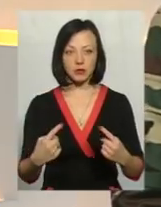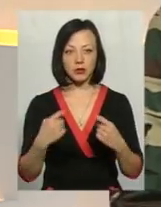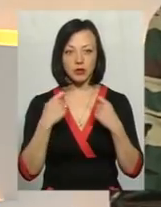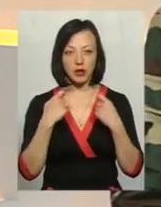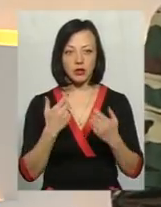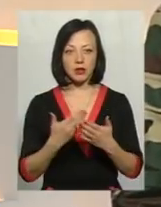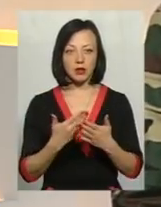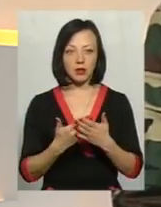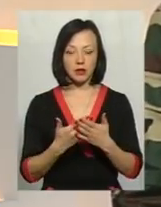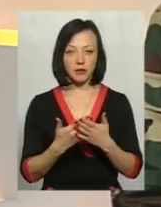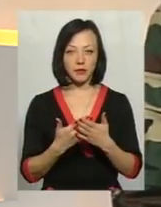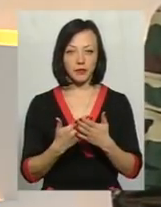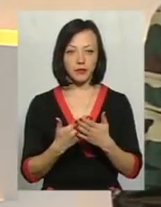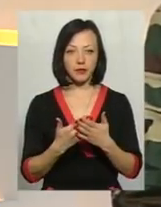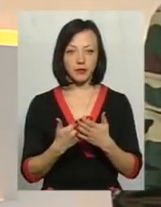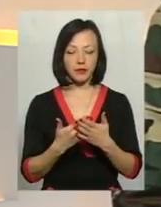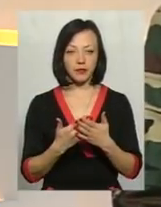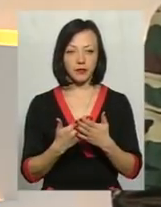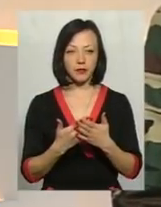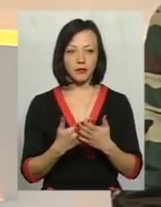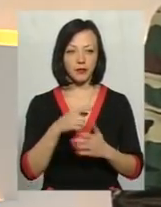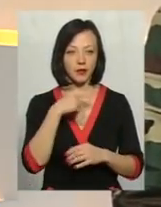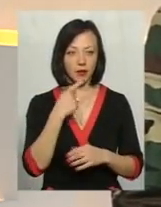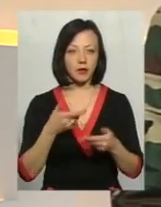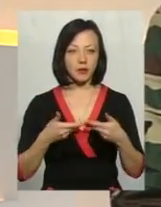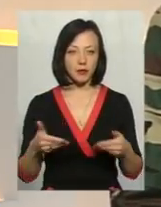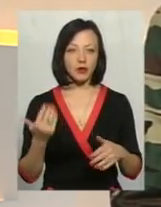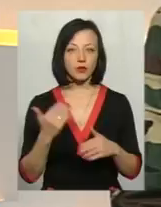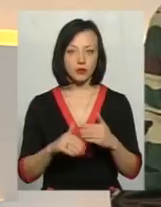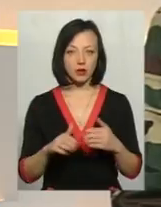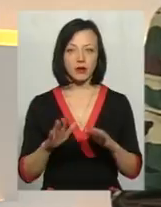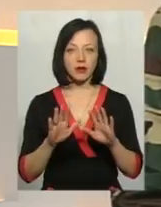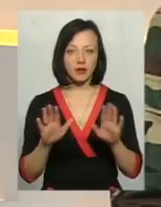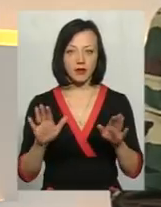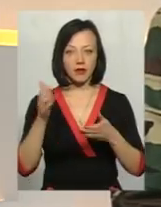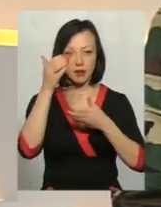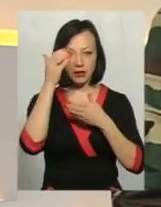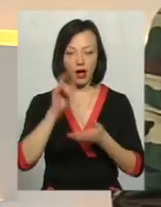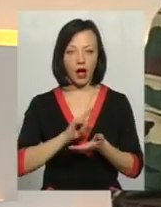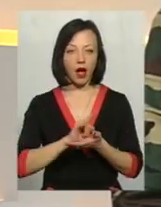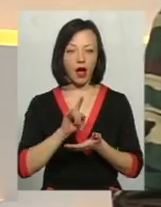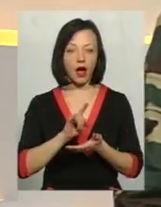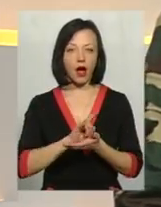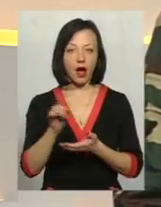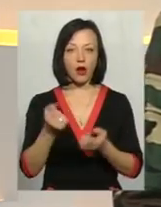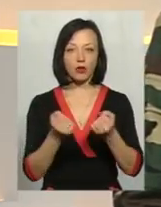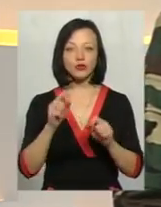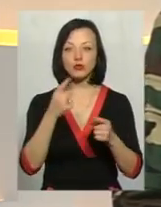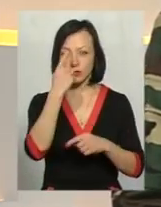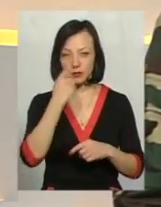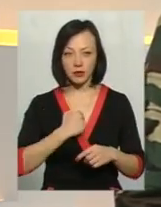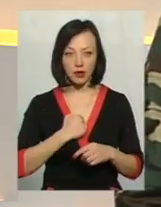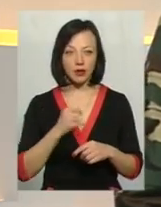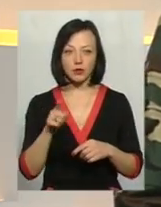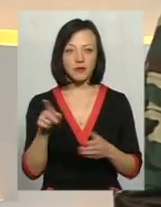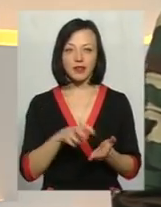висвівшій мабуті, я кажу до хлопців, ми вже в Афганістані. А льотчика запитуємо, чому ви не дали сирени? Він каже, а